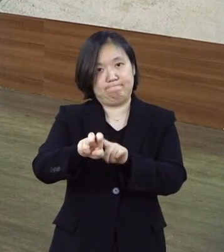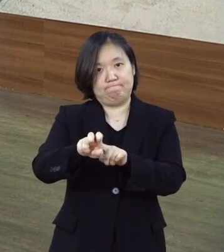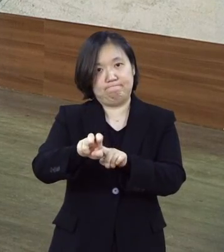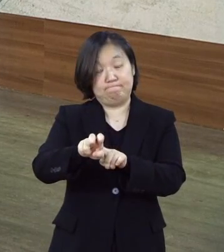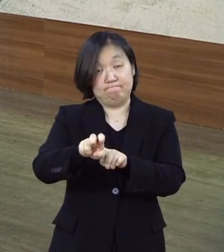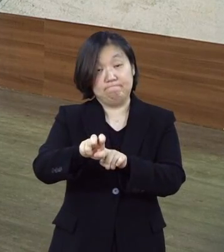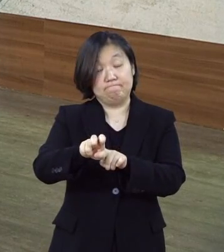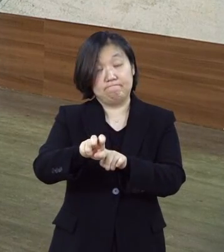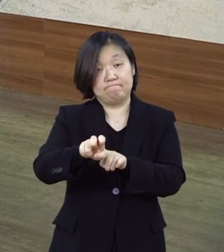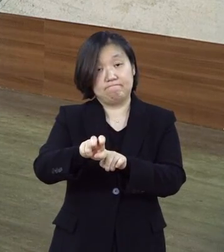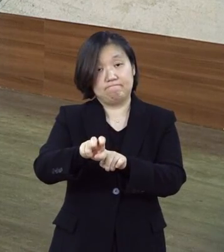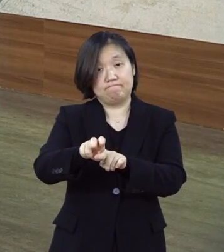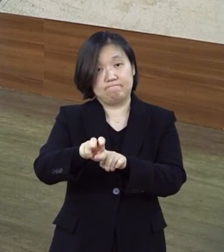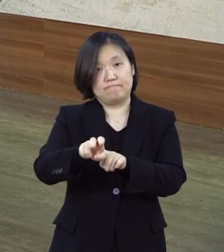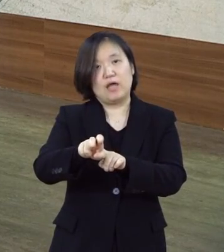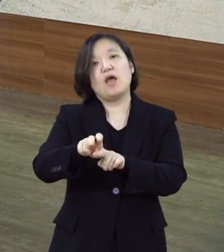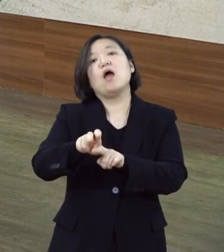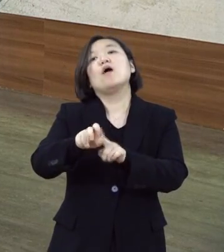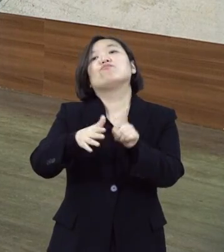성불로 가는 원동력이